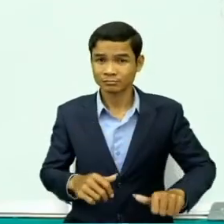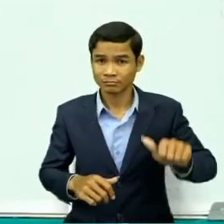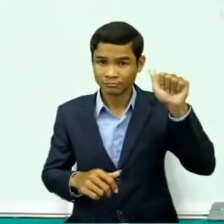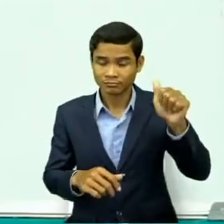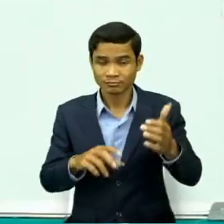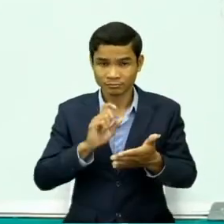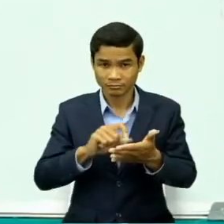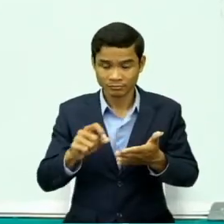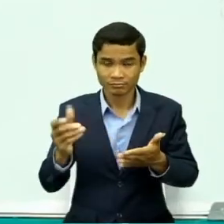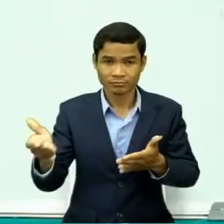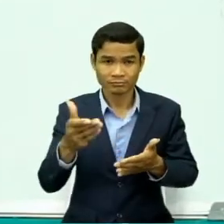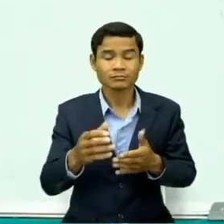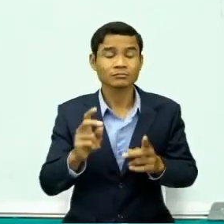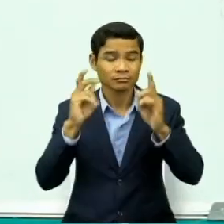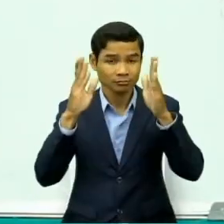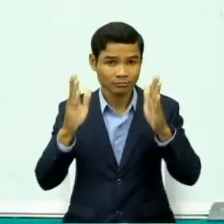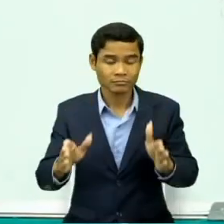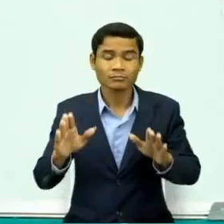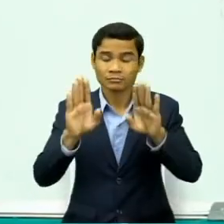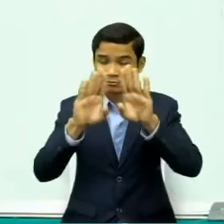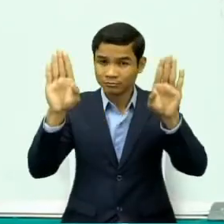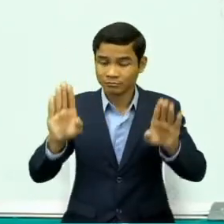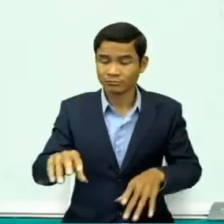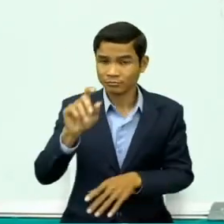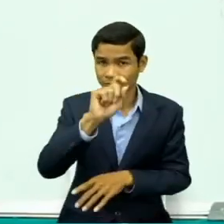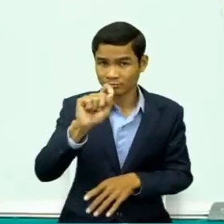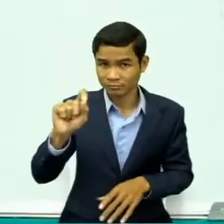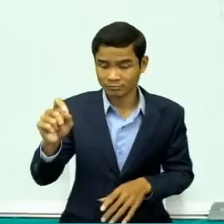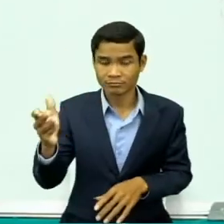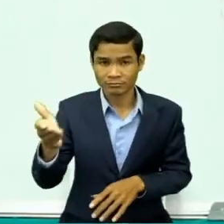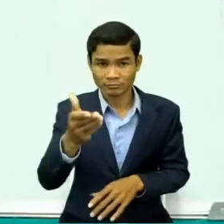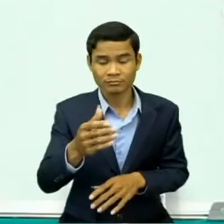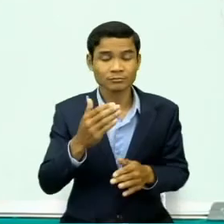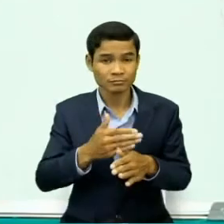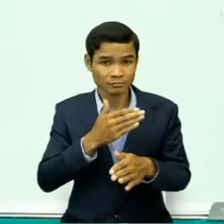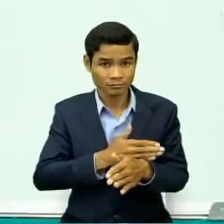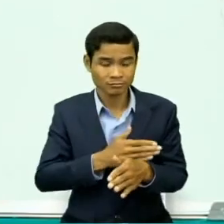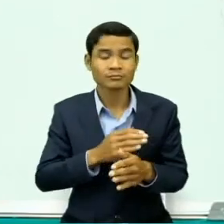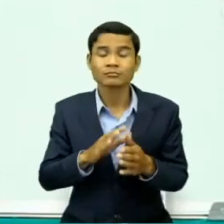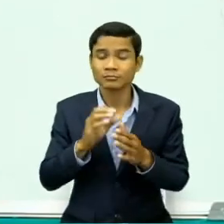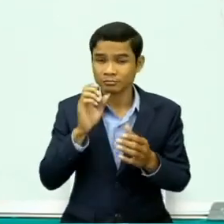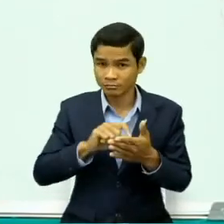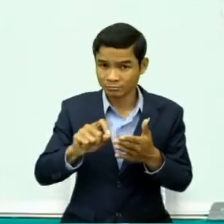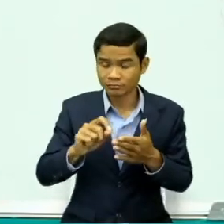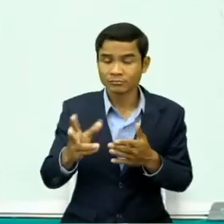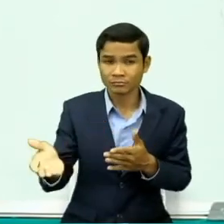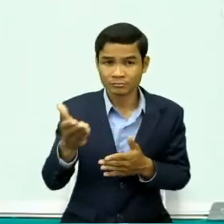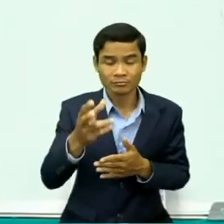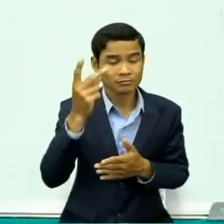sơ xê đã cắt đá chân uốn nè. Cứ sơ xê nè lực đá. Cắt đá khiền. Chà, môn nâng sơ xê con trời cất hai